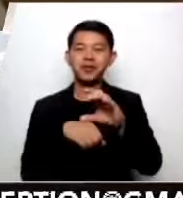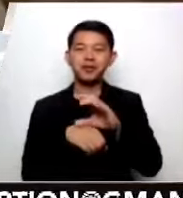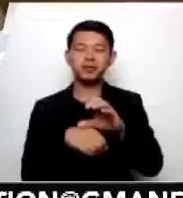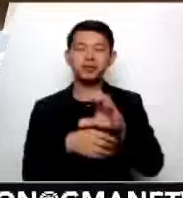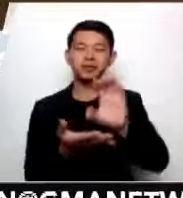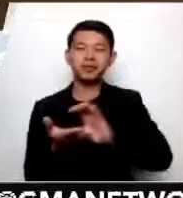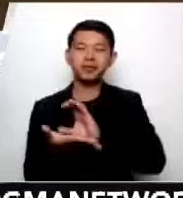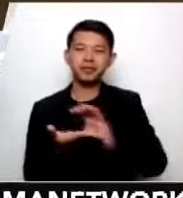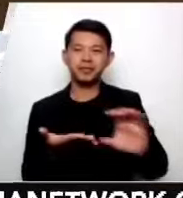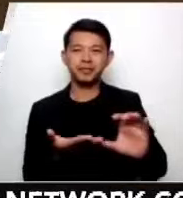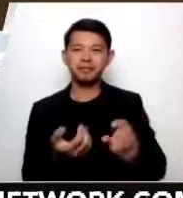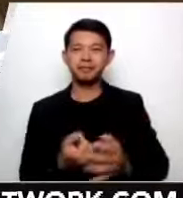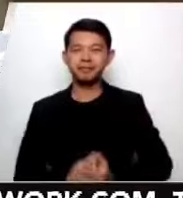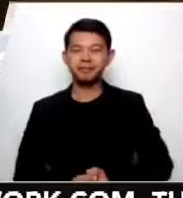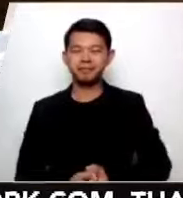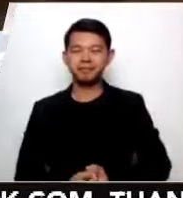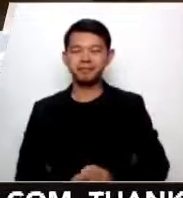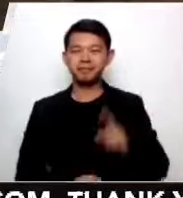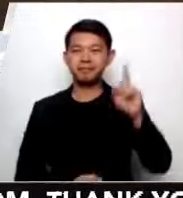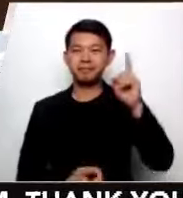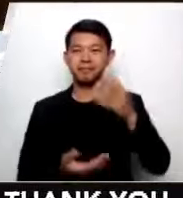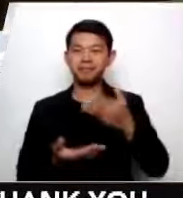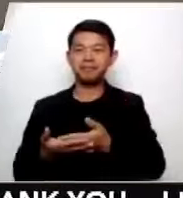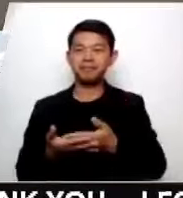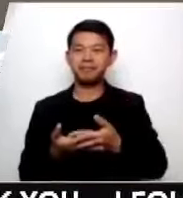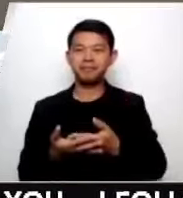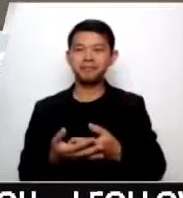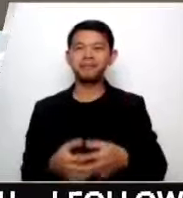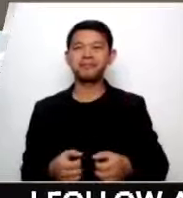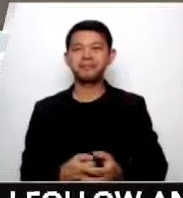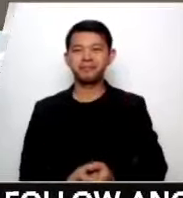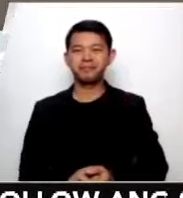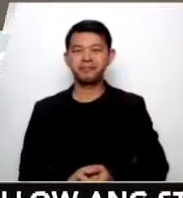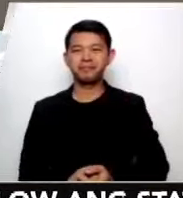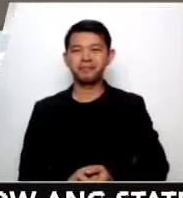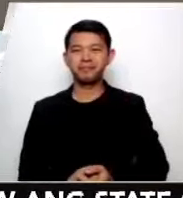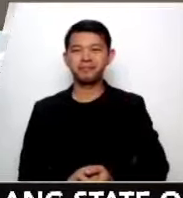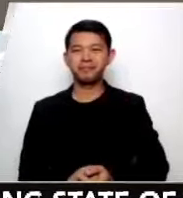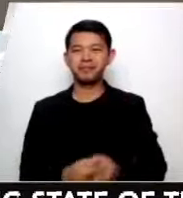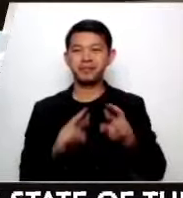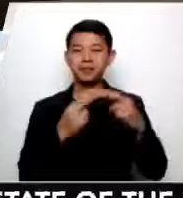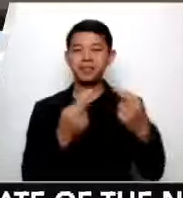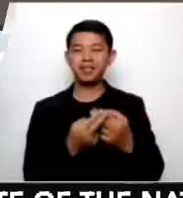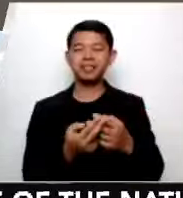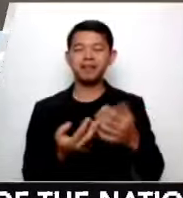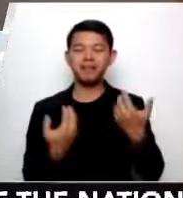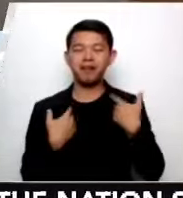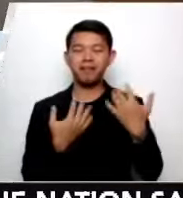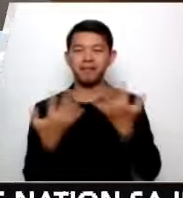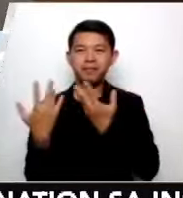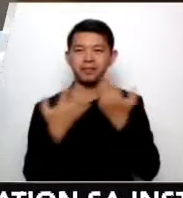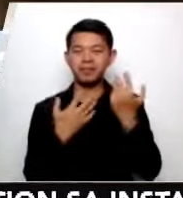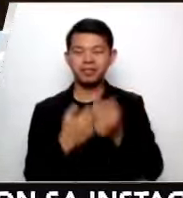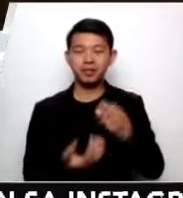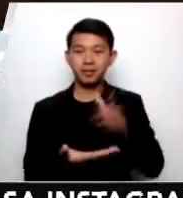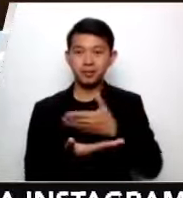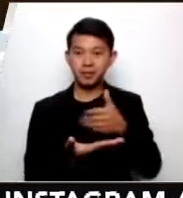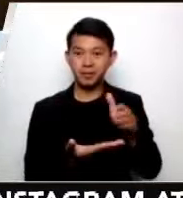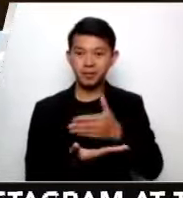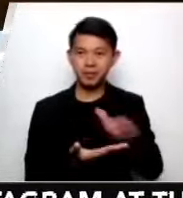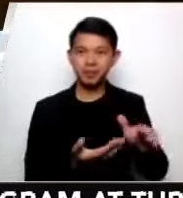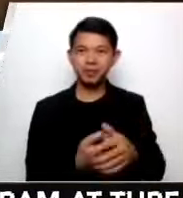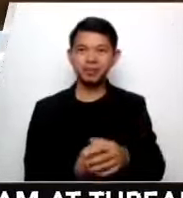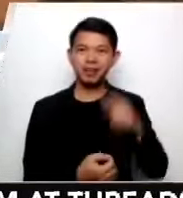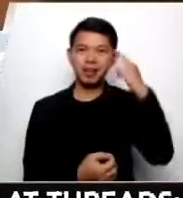birthday celebration ng isa nilang kamag-anak habang kumakanta ng birthday song Inakala nilang makiki blow din